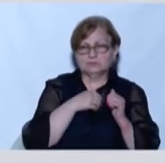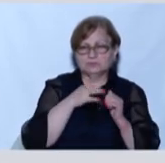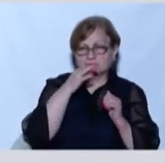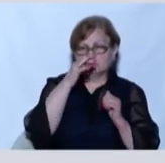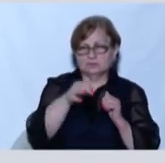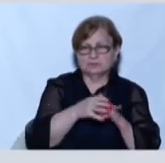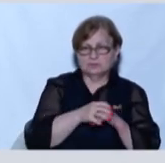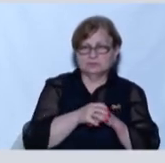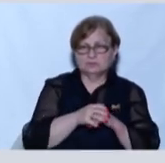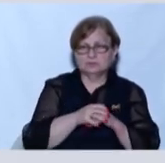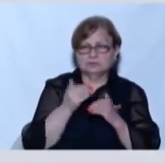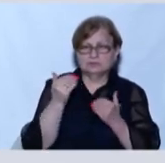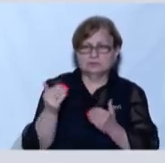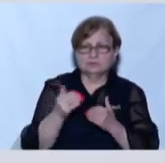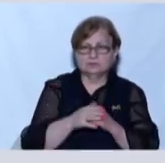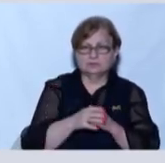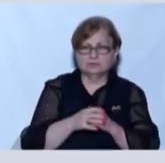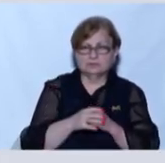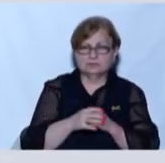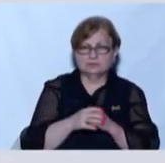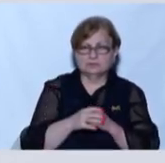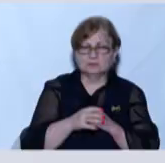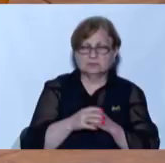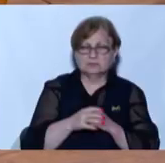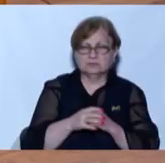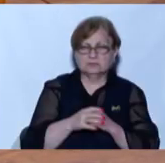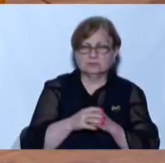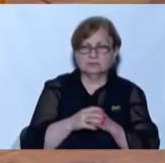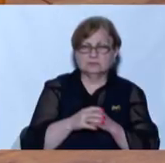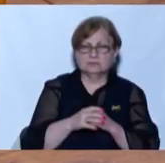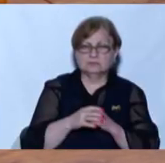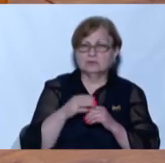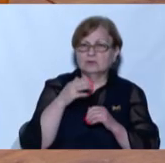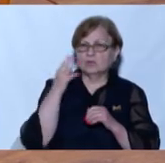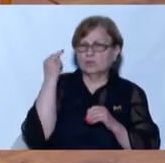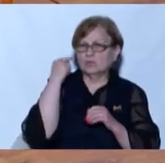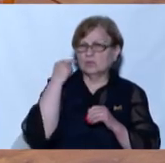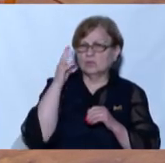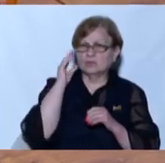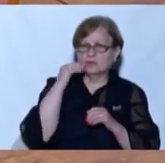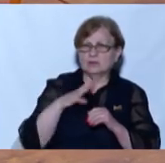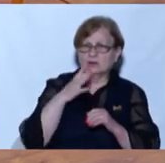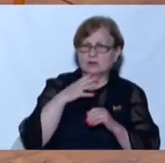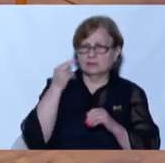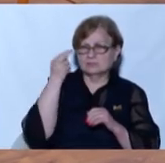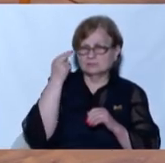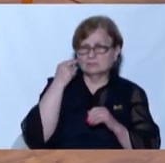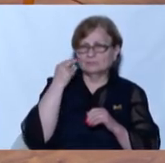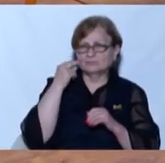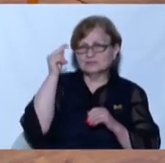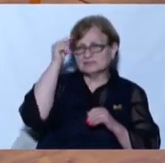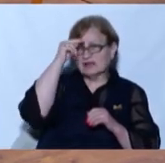ესეთი მისი ხშირად აი დაიყვანებოდა ხოლმე ჩემ დროს, როცა გვასწავლიდან იყო, რომ აი ყმაწვილო ესე სწავლა მოსწავლეთა